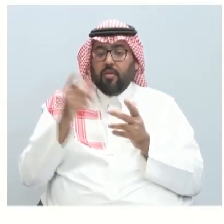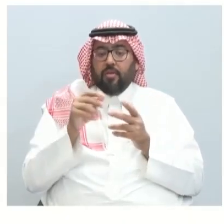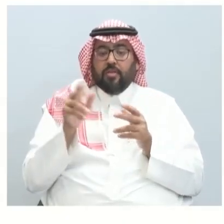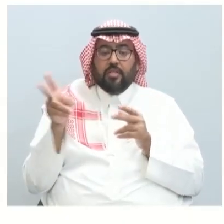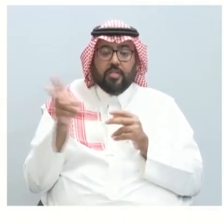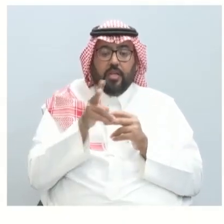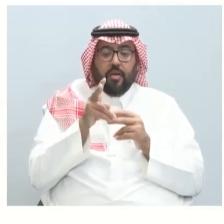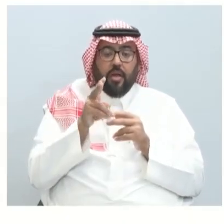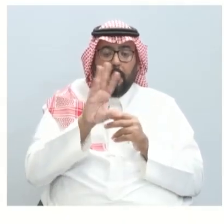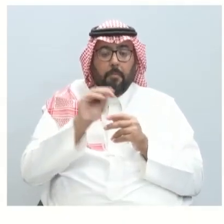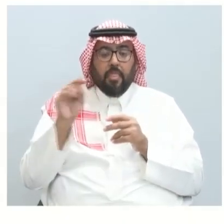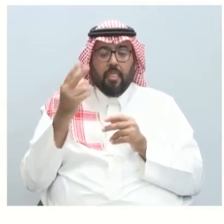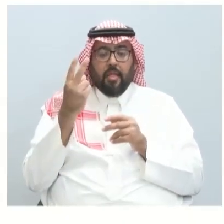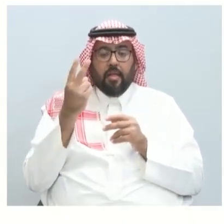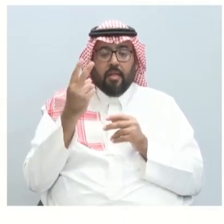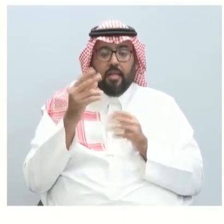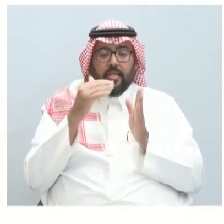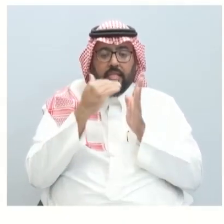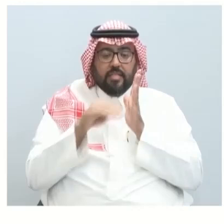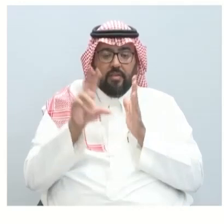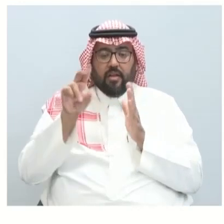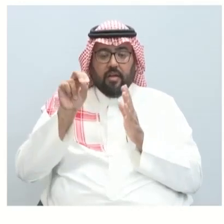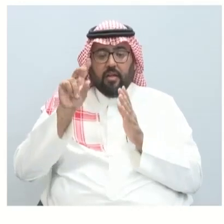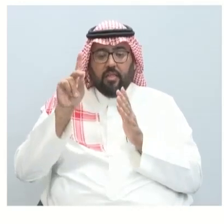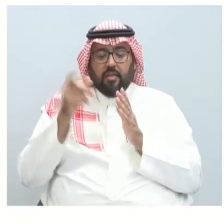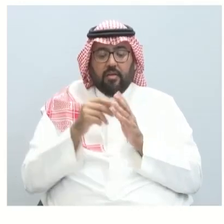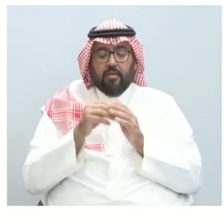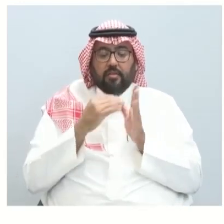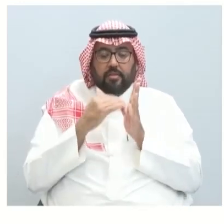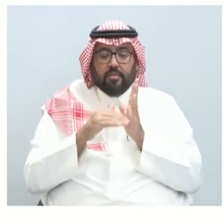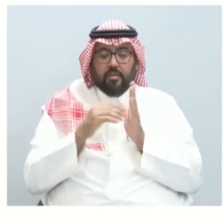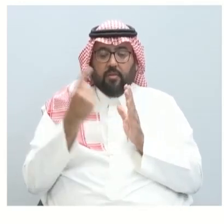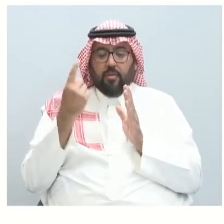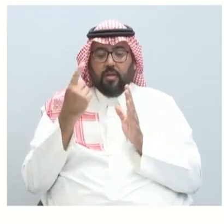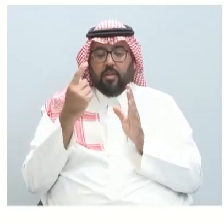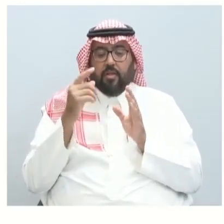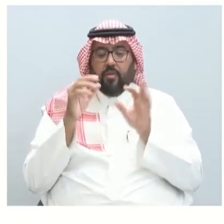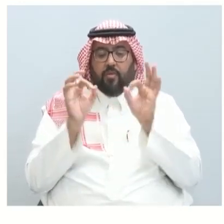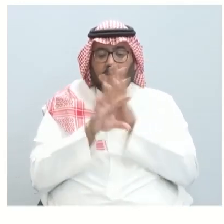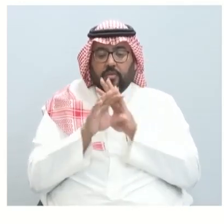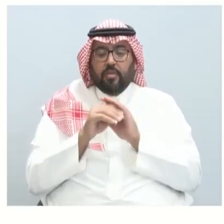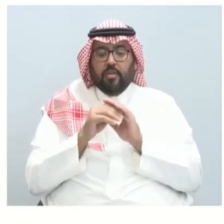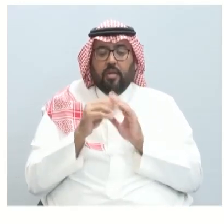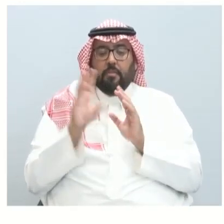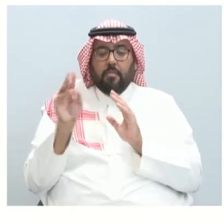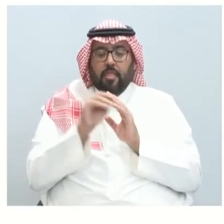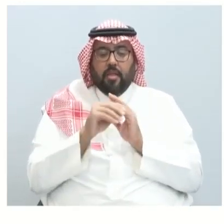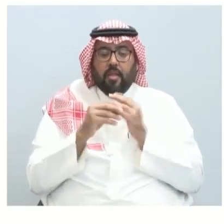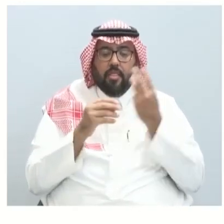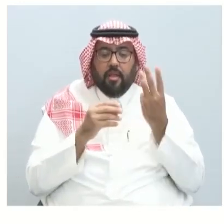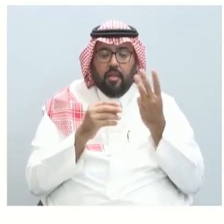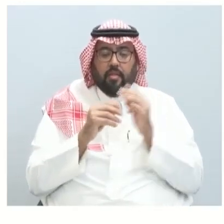يساوي مثلي نصف القطر اذا هنا نصف القطر واحد ونص اذا مثليه ثلاثه